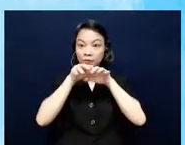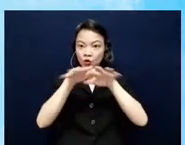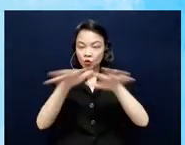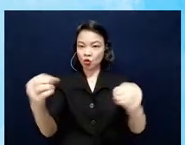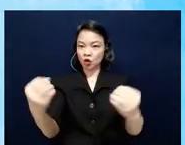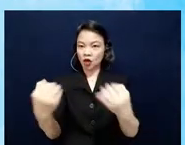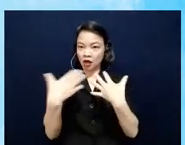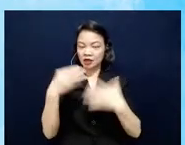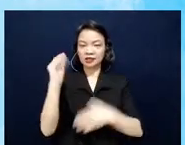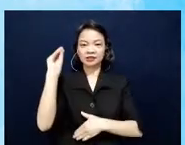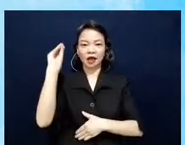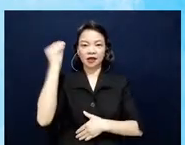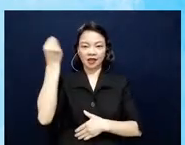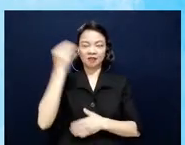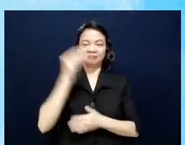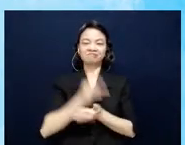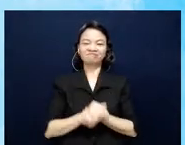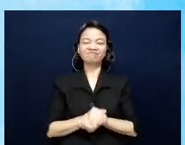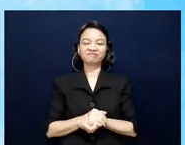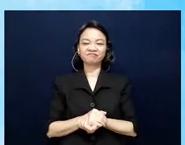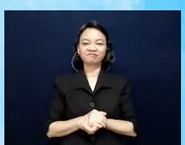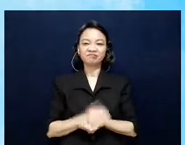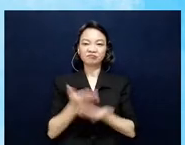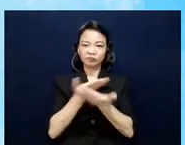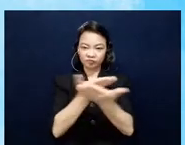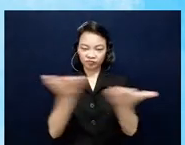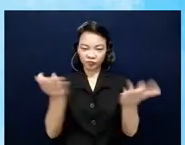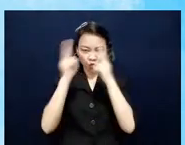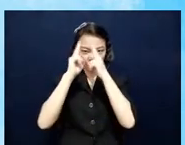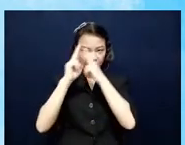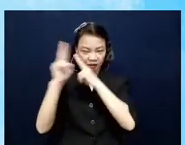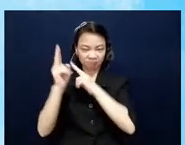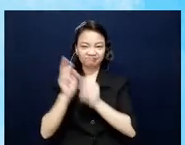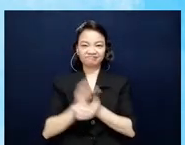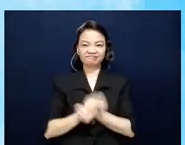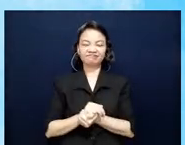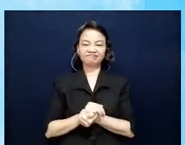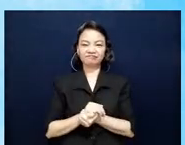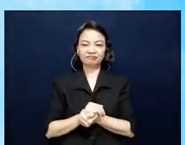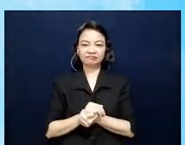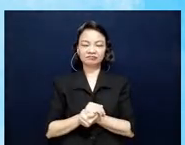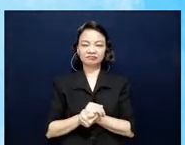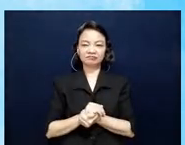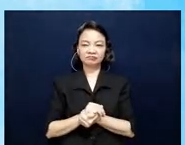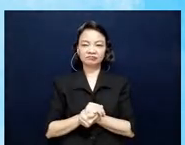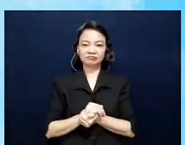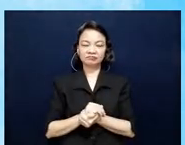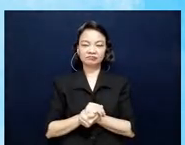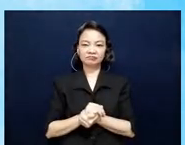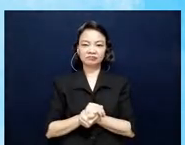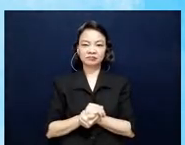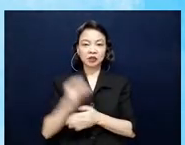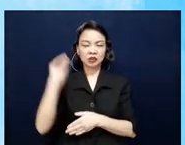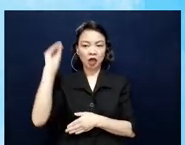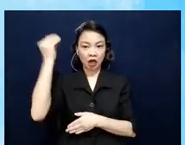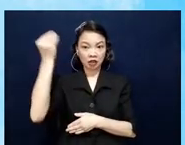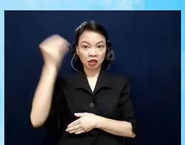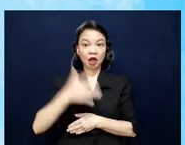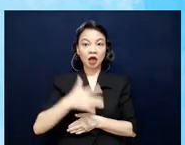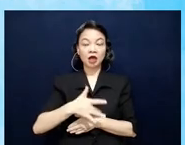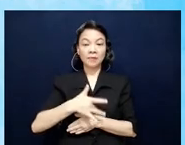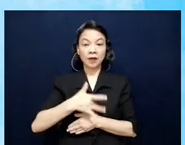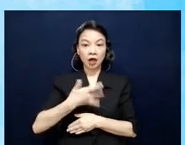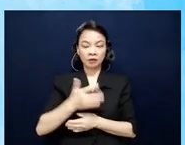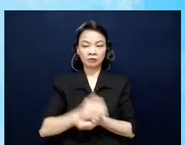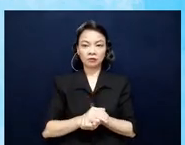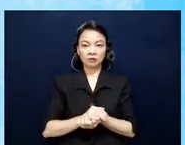Jakarta. Bapak Ibu yang saya hormati, DKI Jakarta saat ini mengalami triple